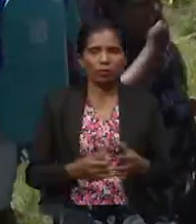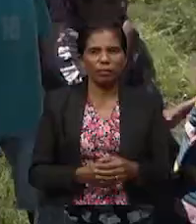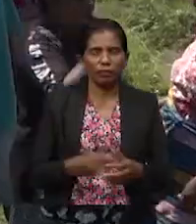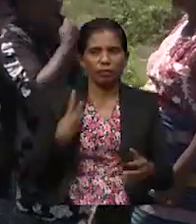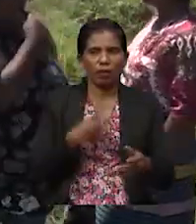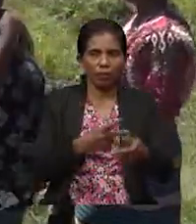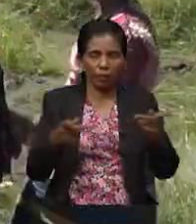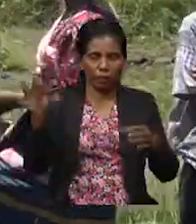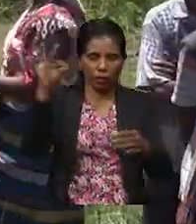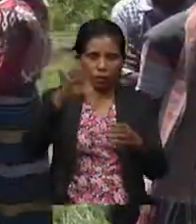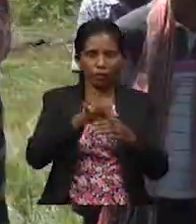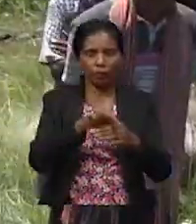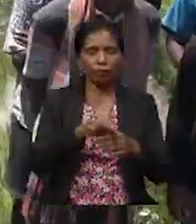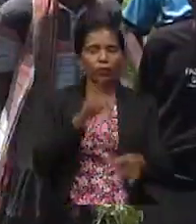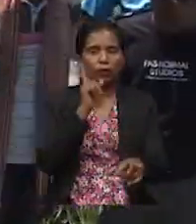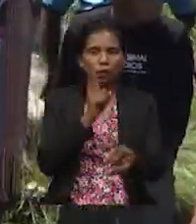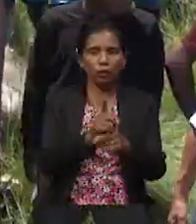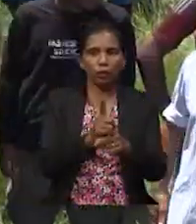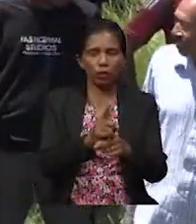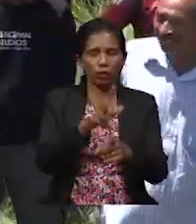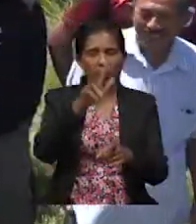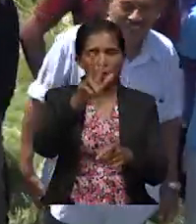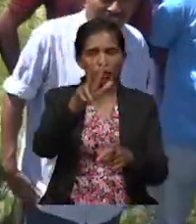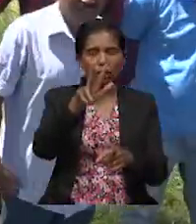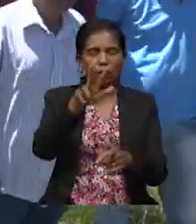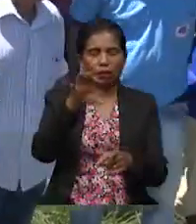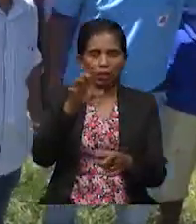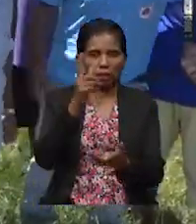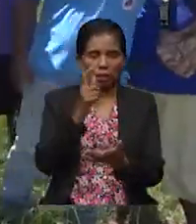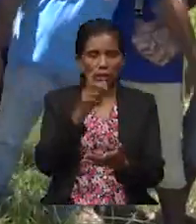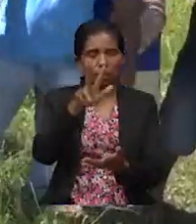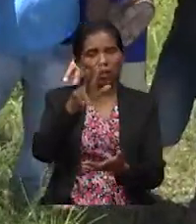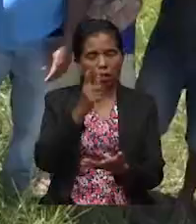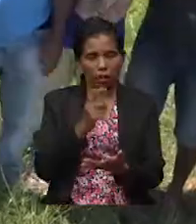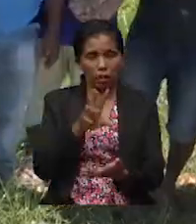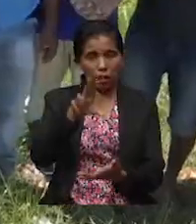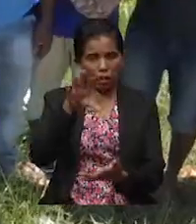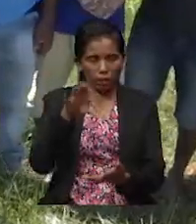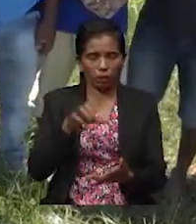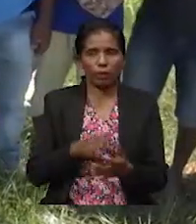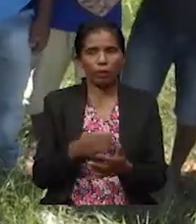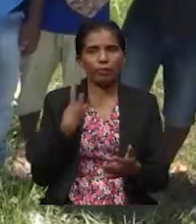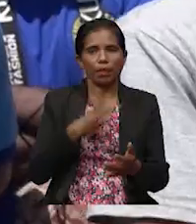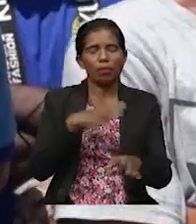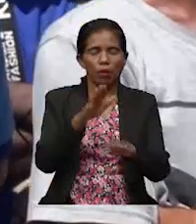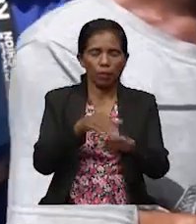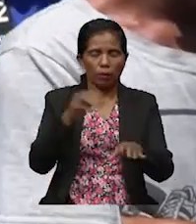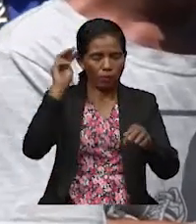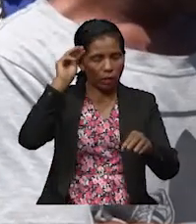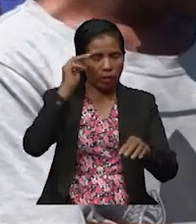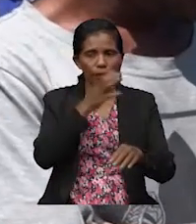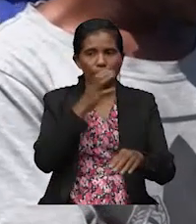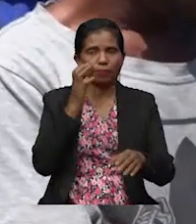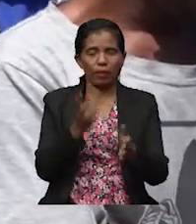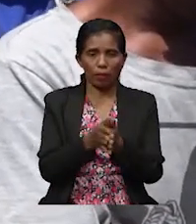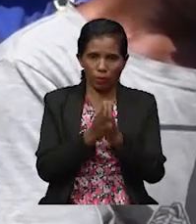ne hektar atus tolu resin ami convida presença ministro agricultura ne ami husup